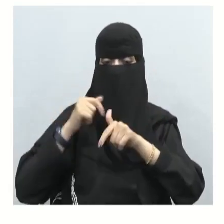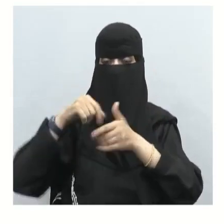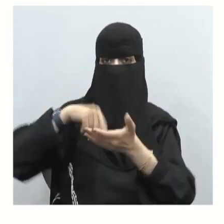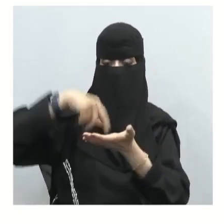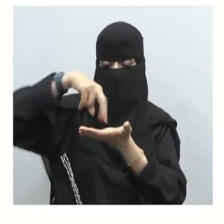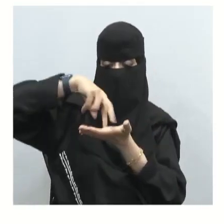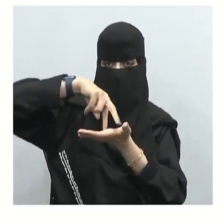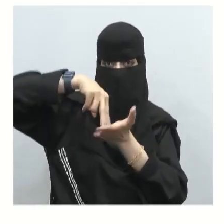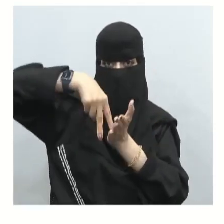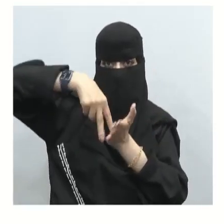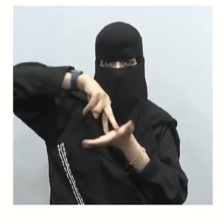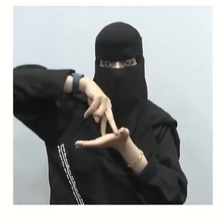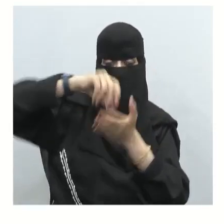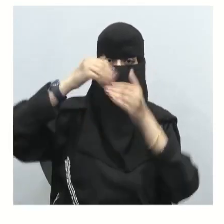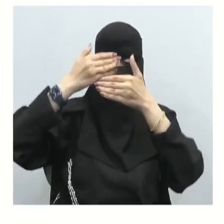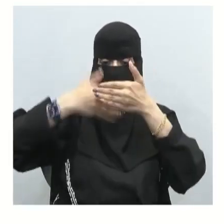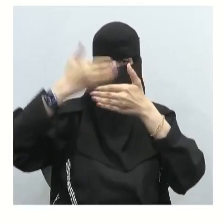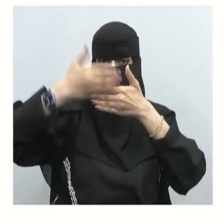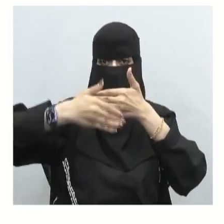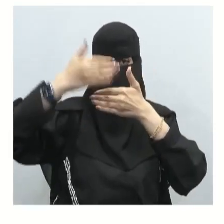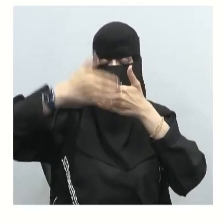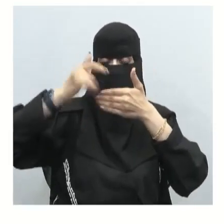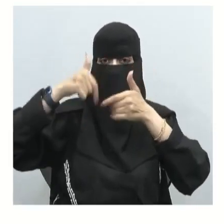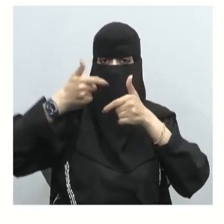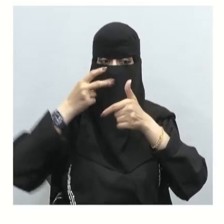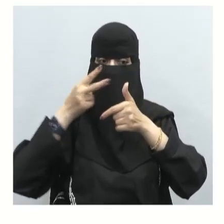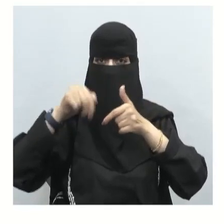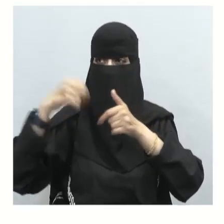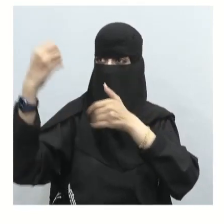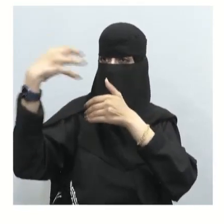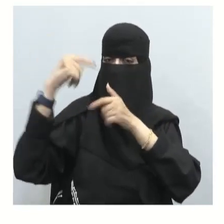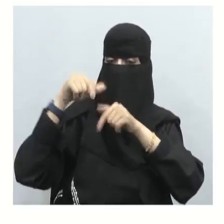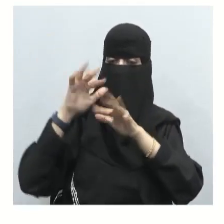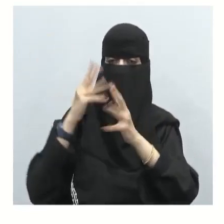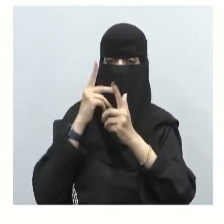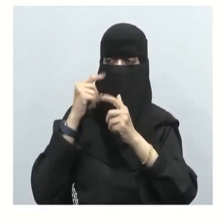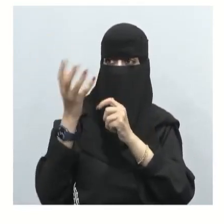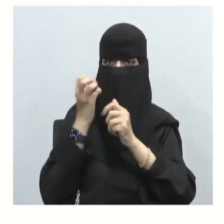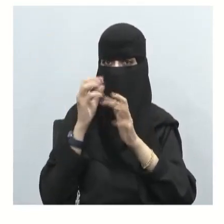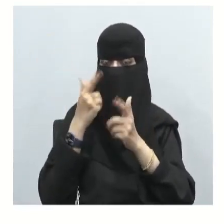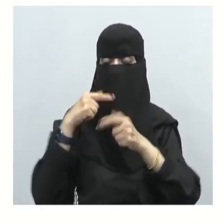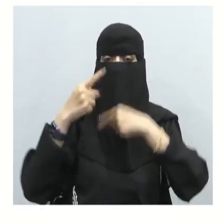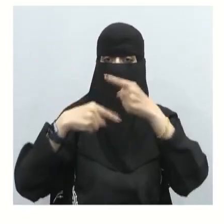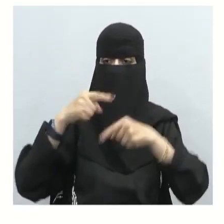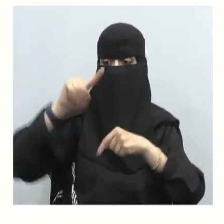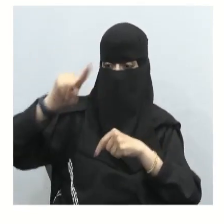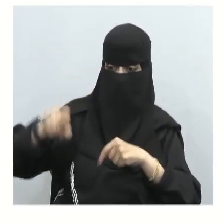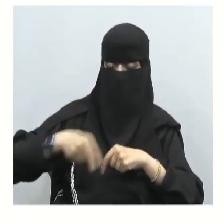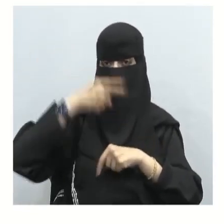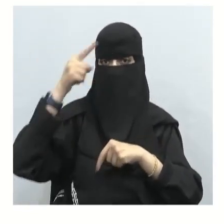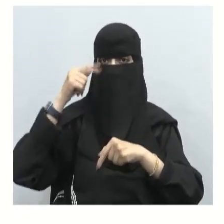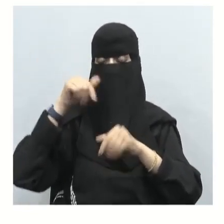المنقله بين مرشحي الاستقطاب ثم ننظر الى المصدر الضوئي المتوهج ونكمل دوره كامله